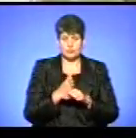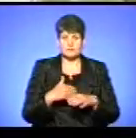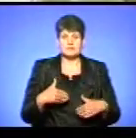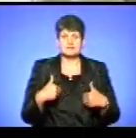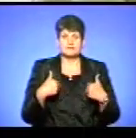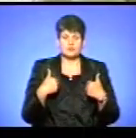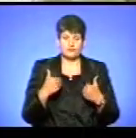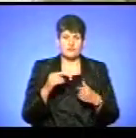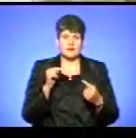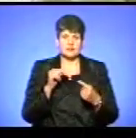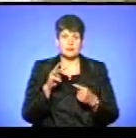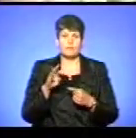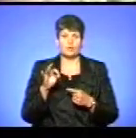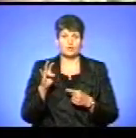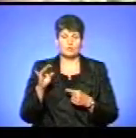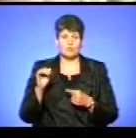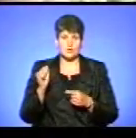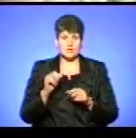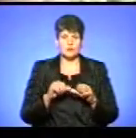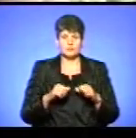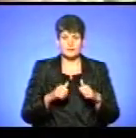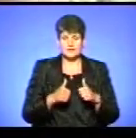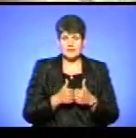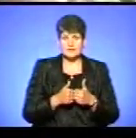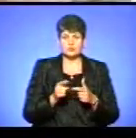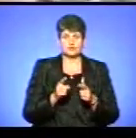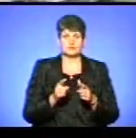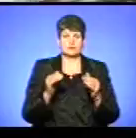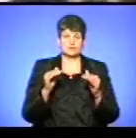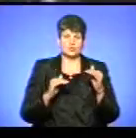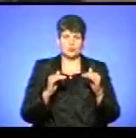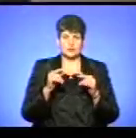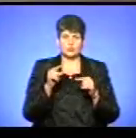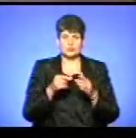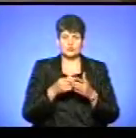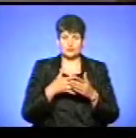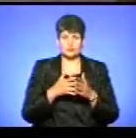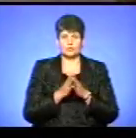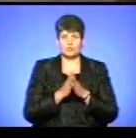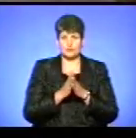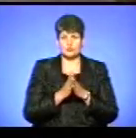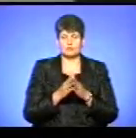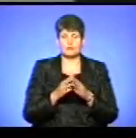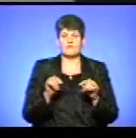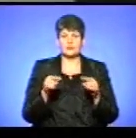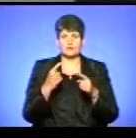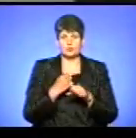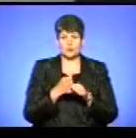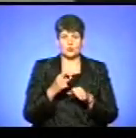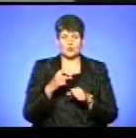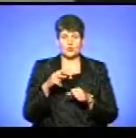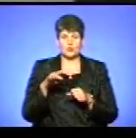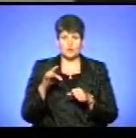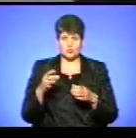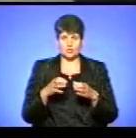звернулись в антимонопольний комітет, щоб узгодити ту ціну, яку просимо, щоб можна було відновити роботу хлорної групи, не маючи